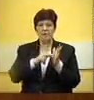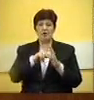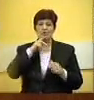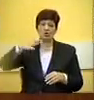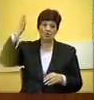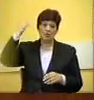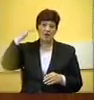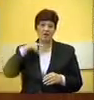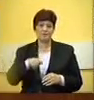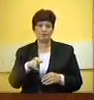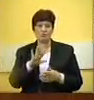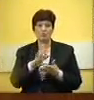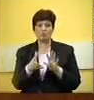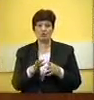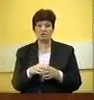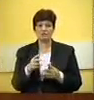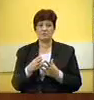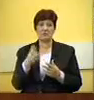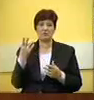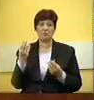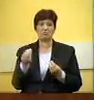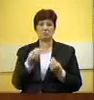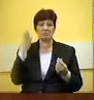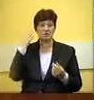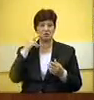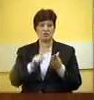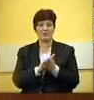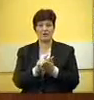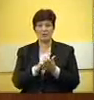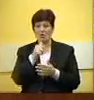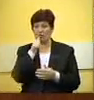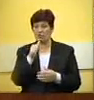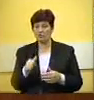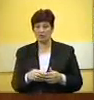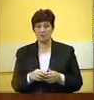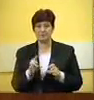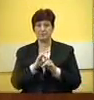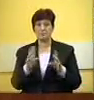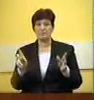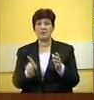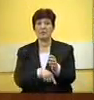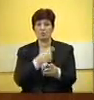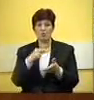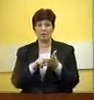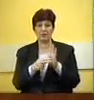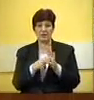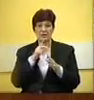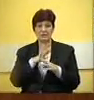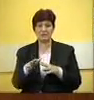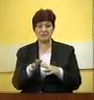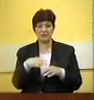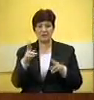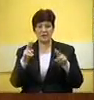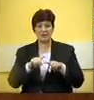su ranije to, tako možda nam neko zvuči kao relik nekog vremena, ali verujte mi, u vodoprivredi, bez dugoročnog planiranja i